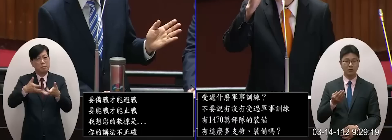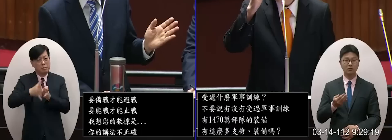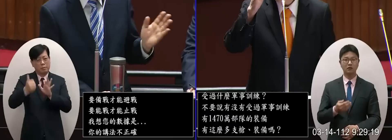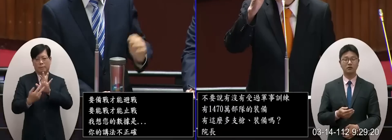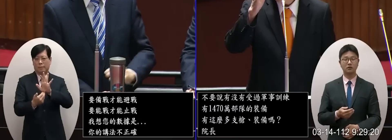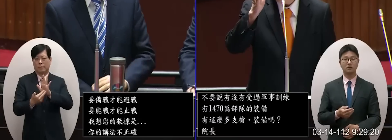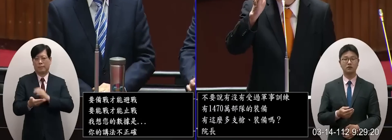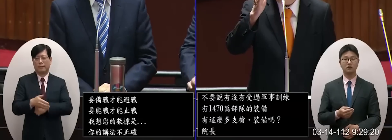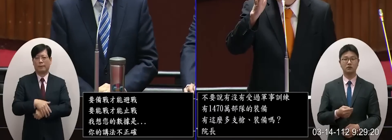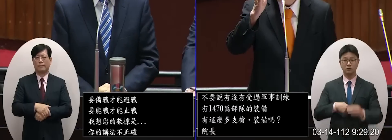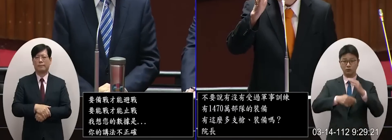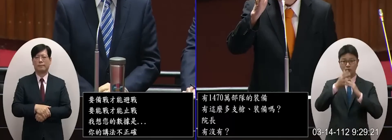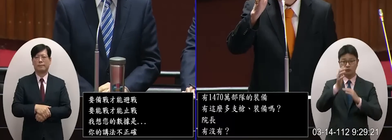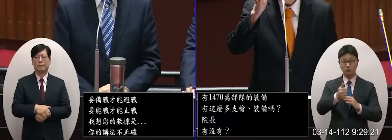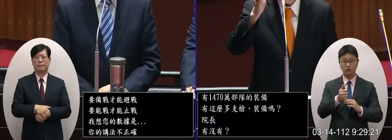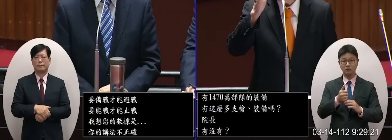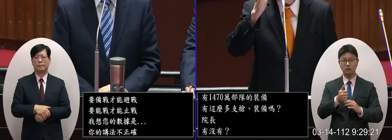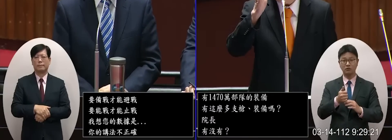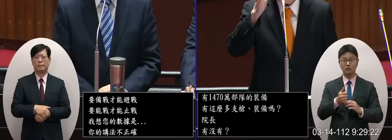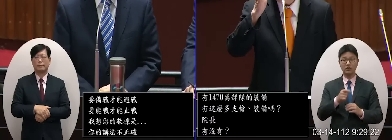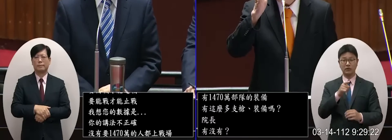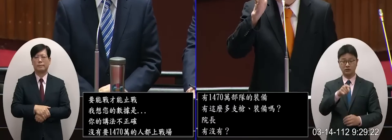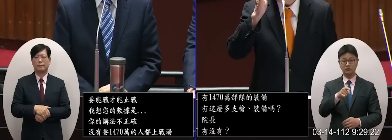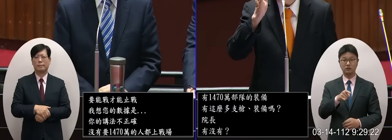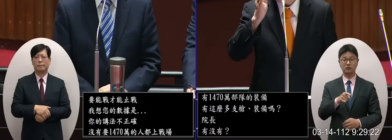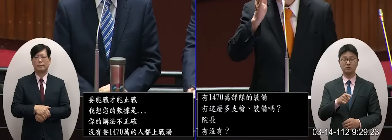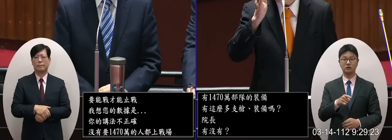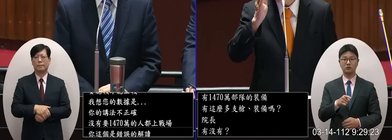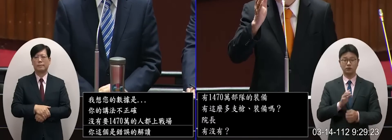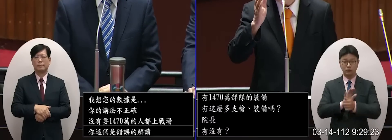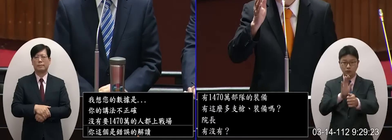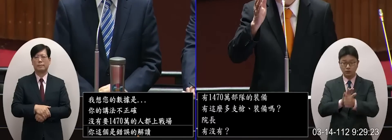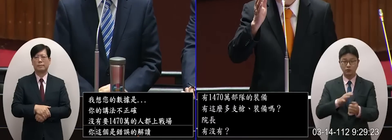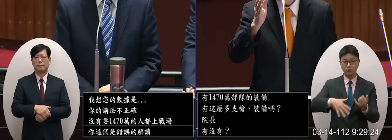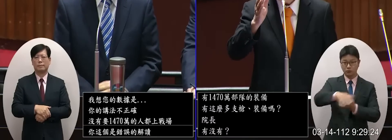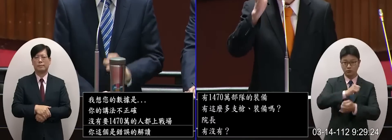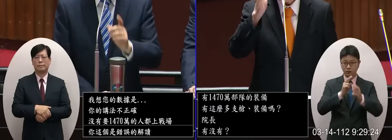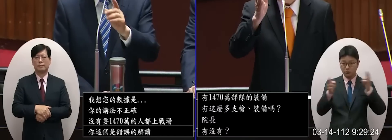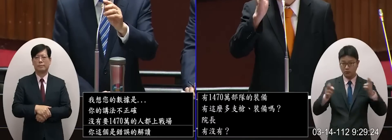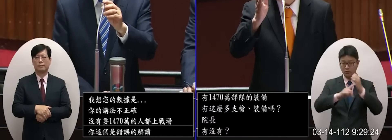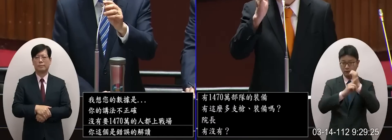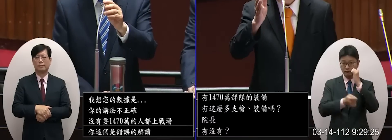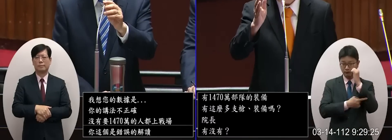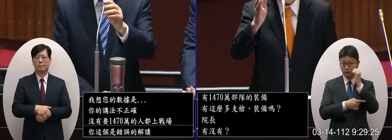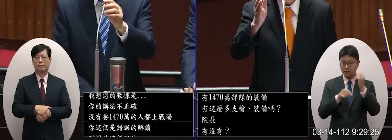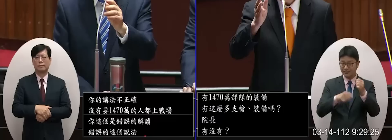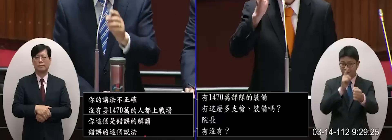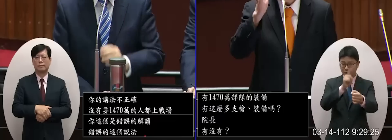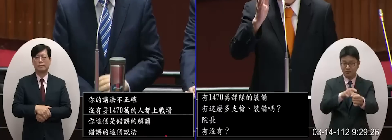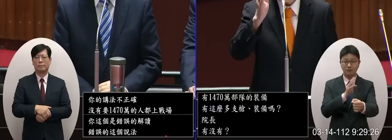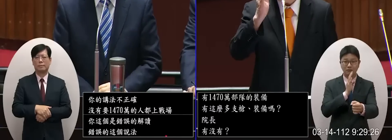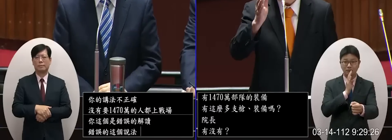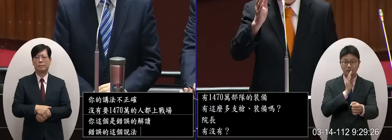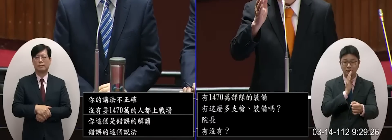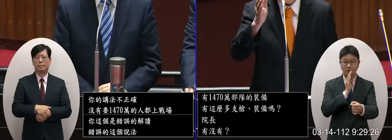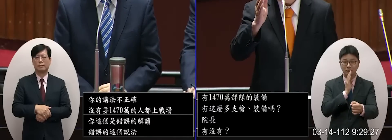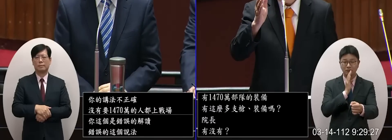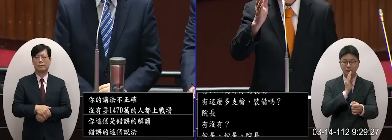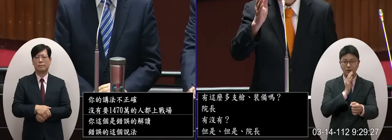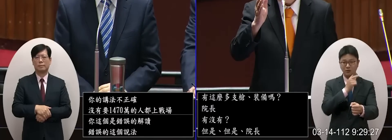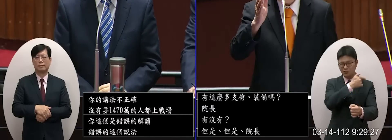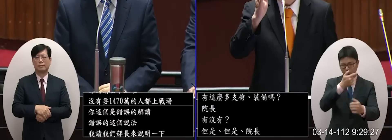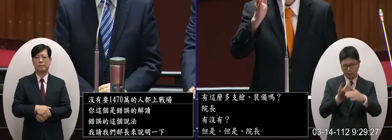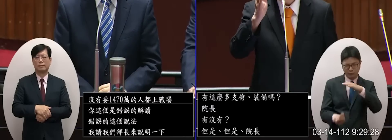我们部长来说明一下， 院长，但是你所推出的全动法，确实你可以最大的极